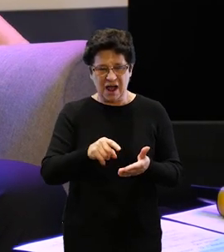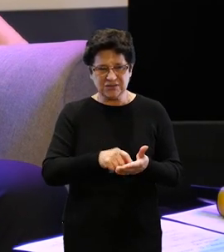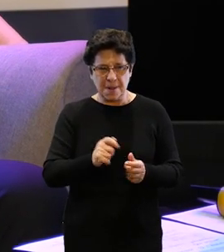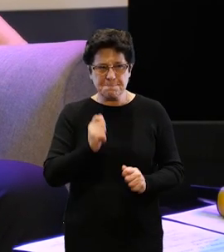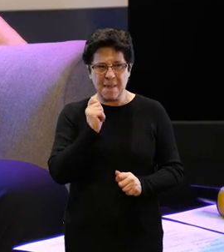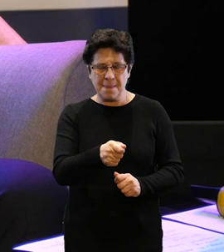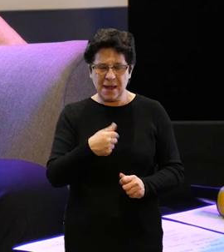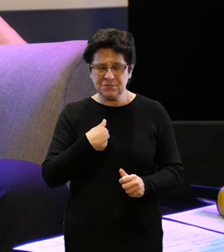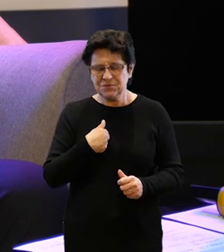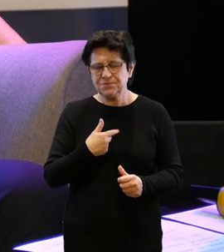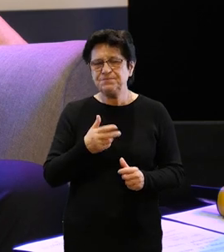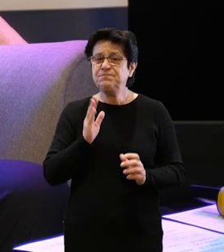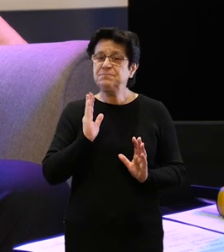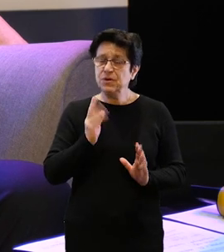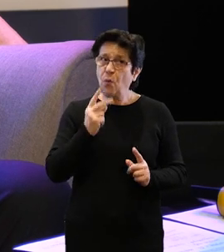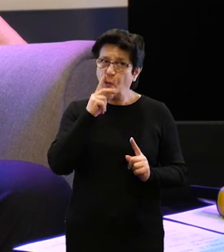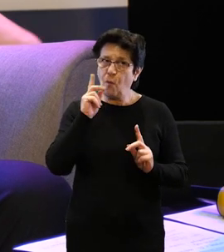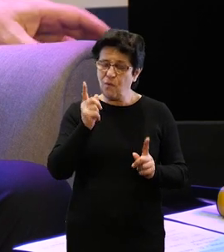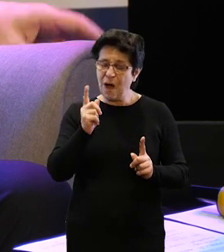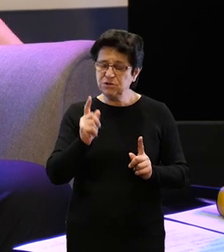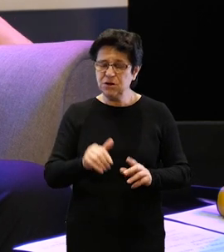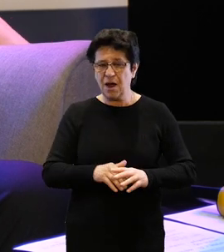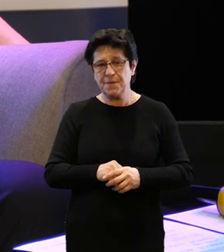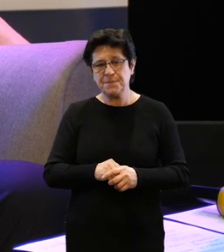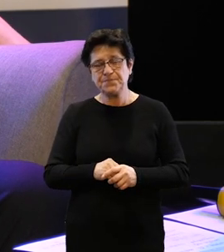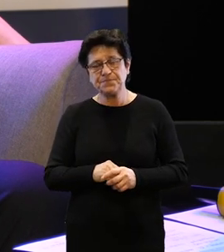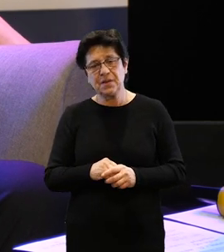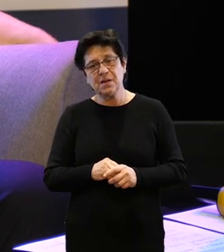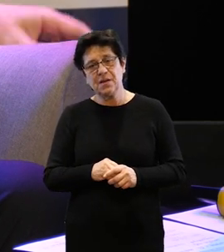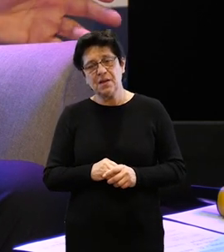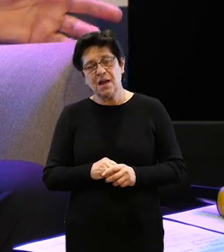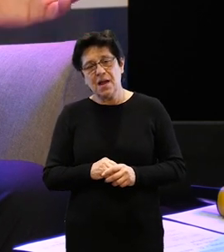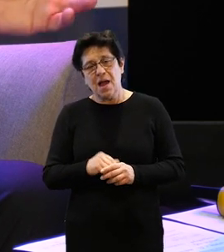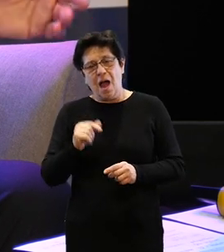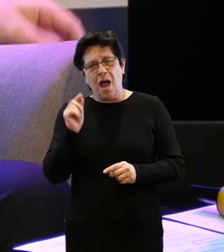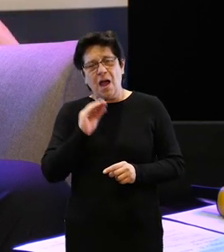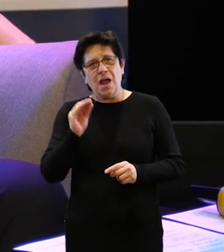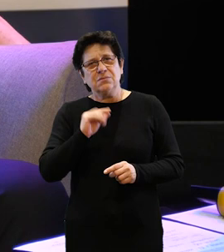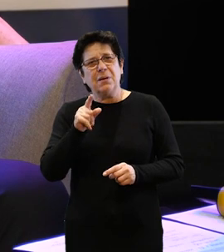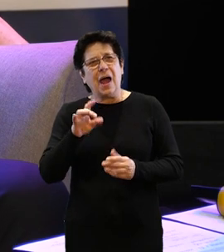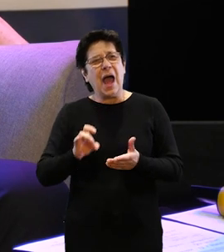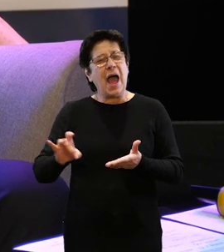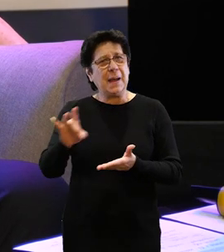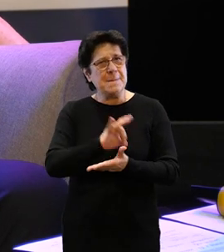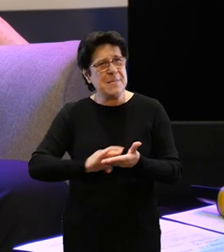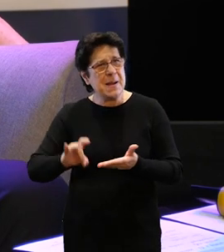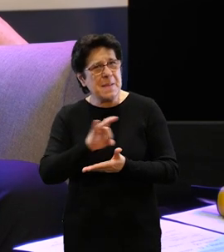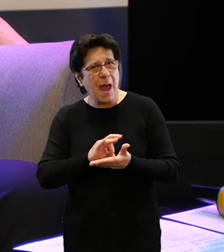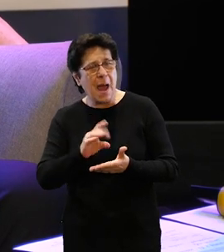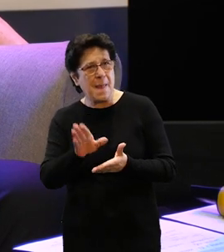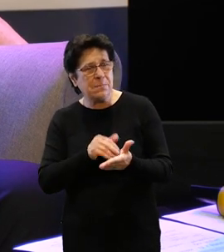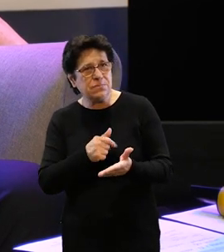uważać bardzo mądrą rozwiązaniem jest jeżeli dana gmina dana miejscowość